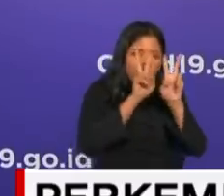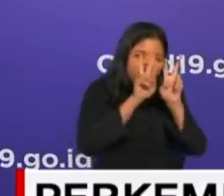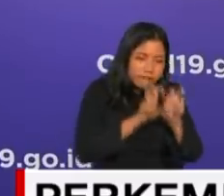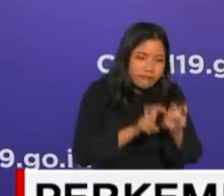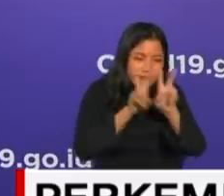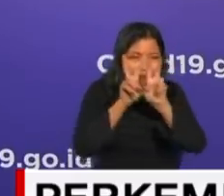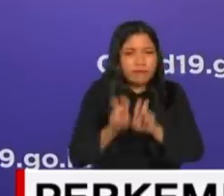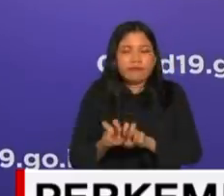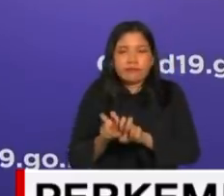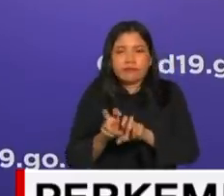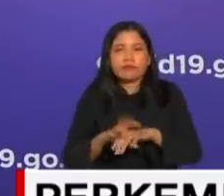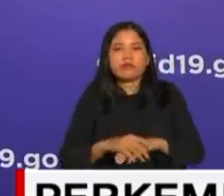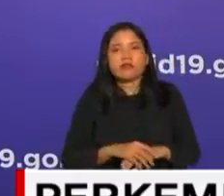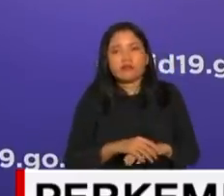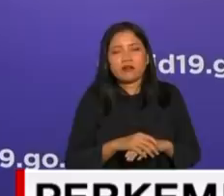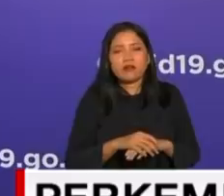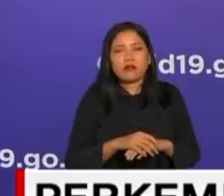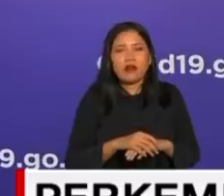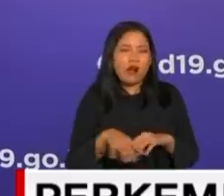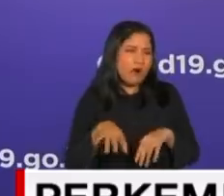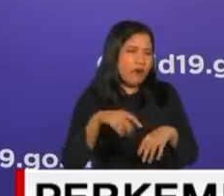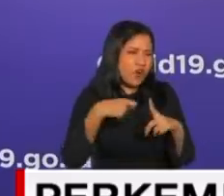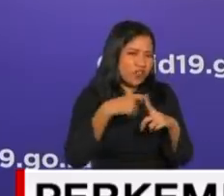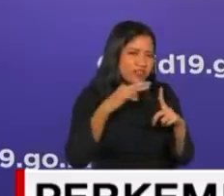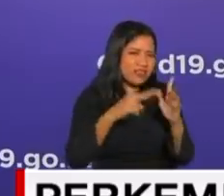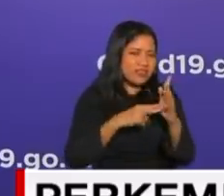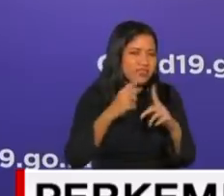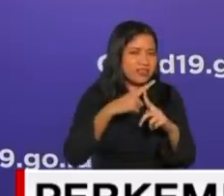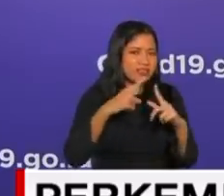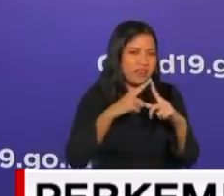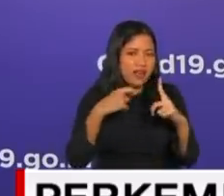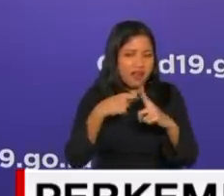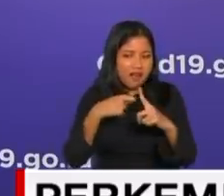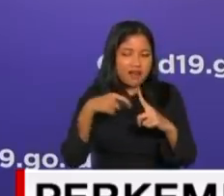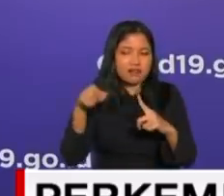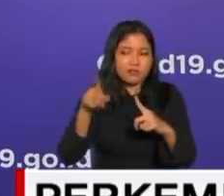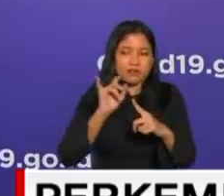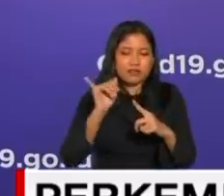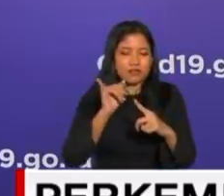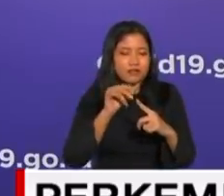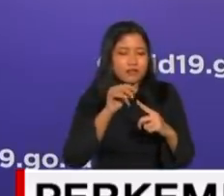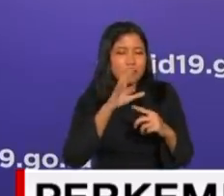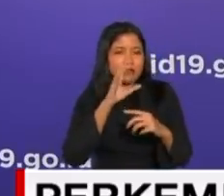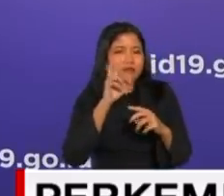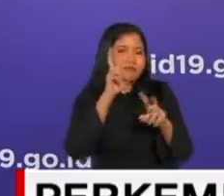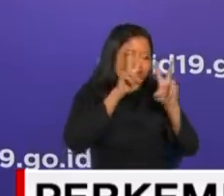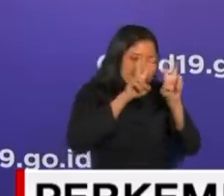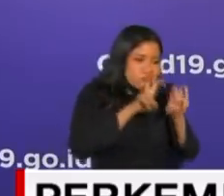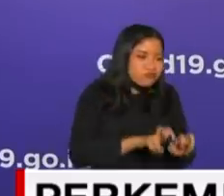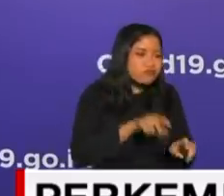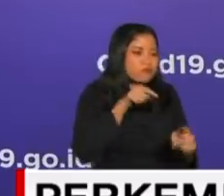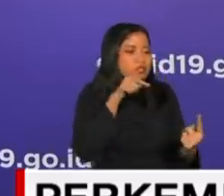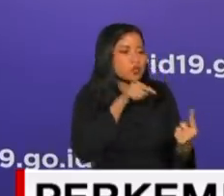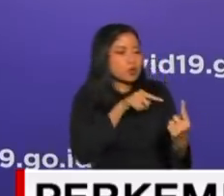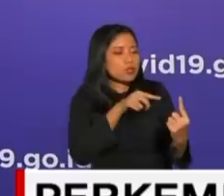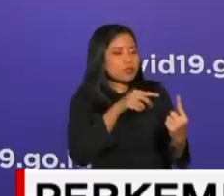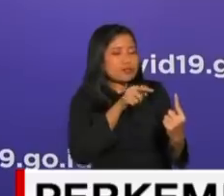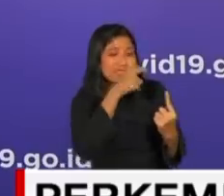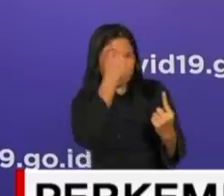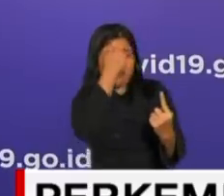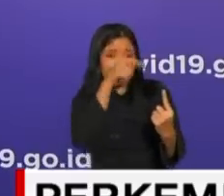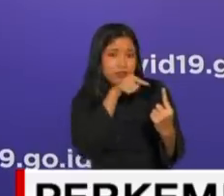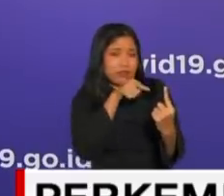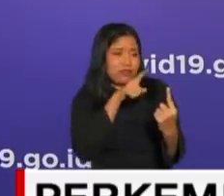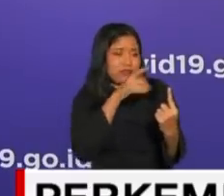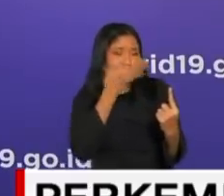kemudian kontak racing yang lebih agresif lagi kalau kita ketemu kan kasusnya kita